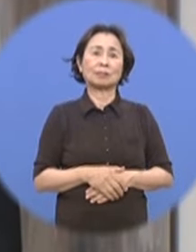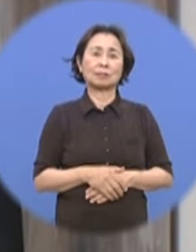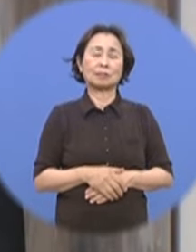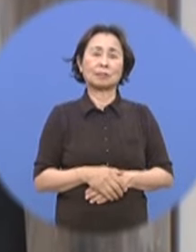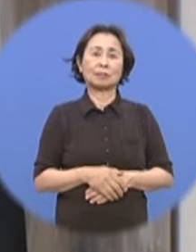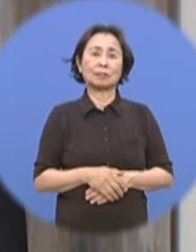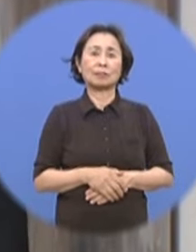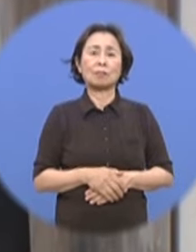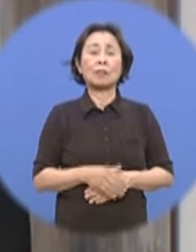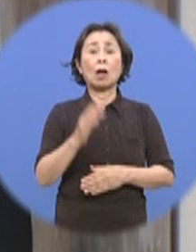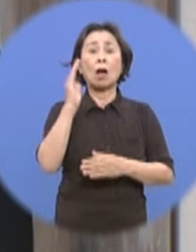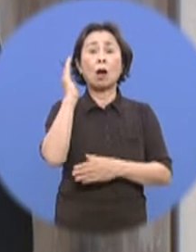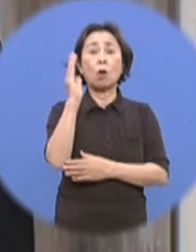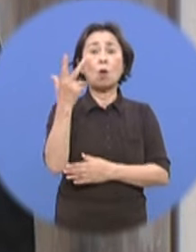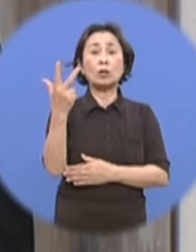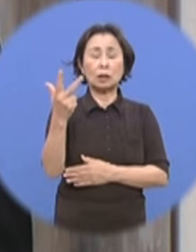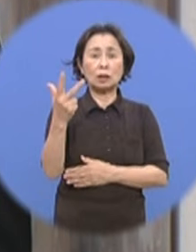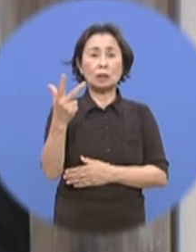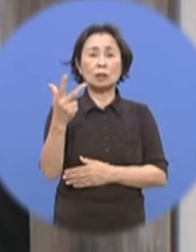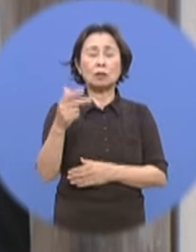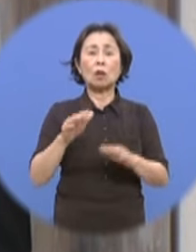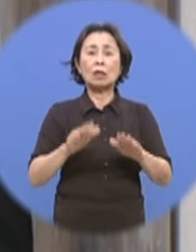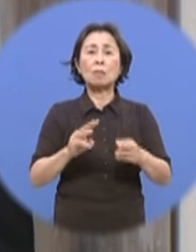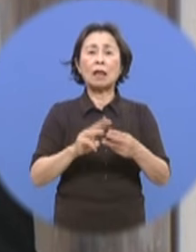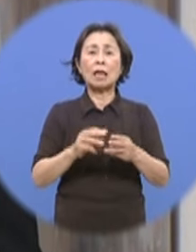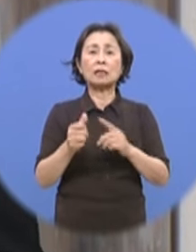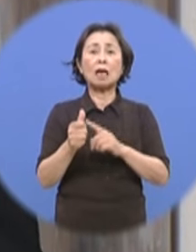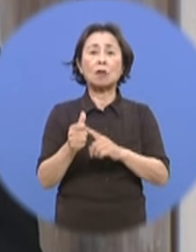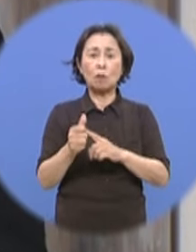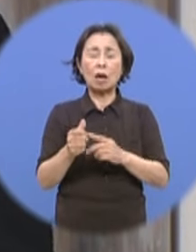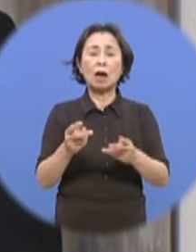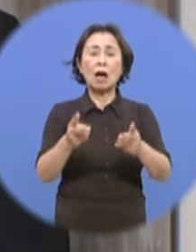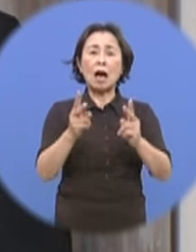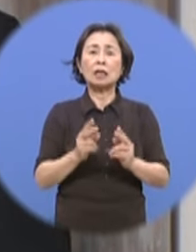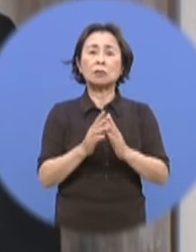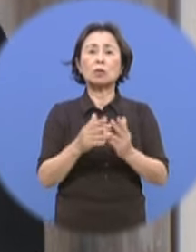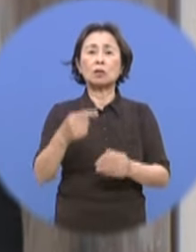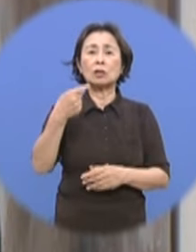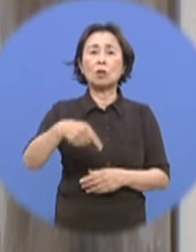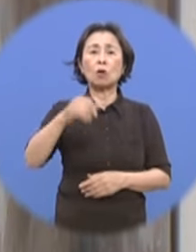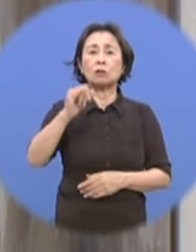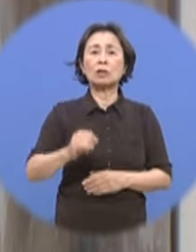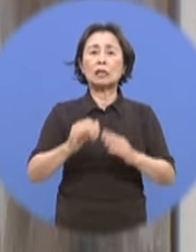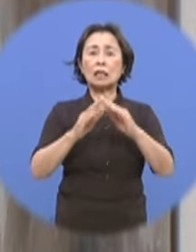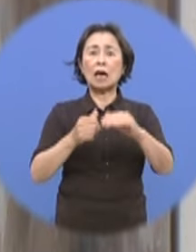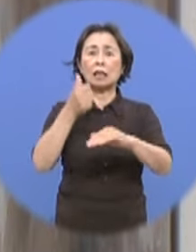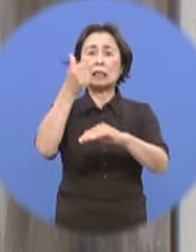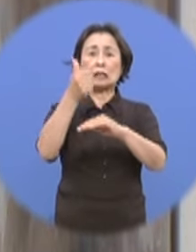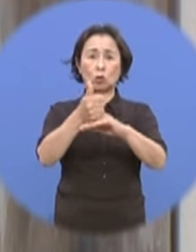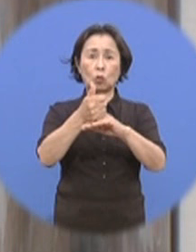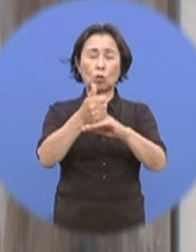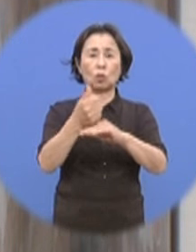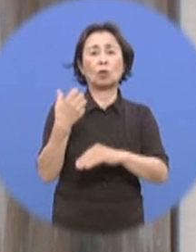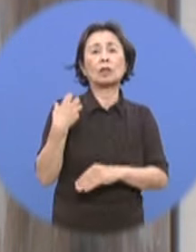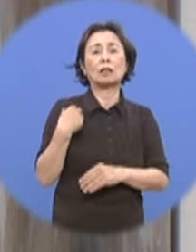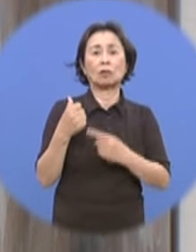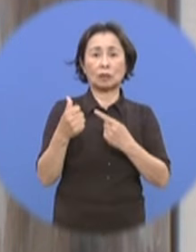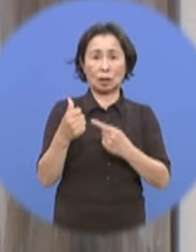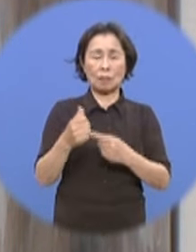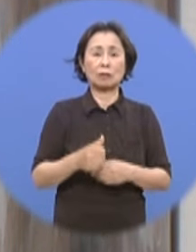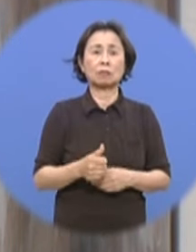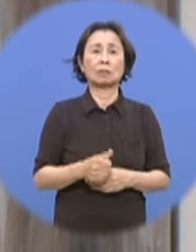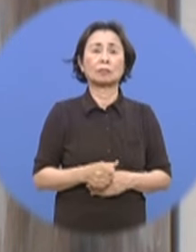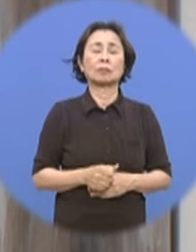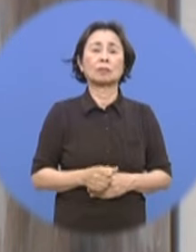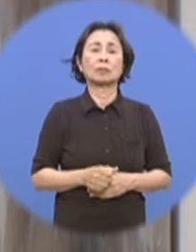たとなった今田みさんは橋本市教育委員会の教育長を務めています今田